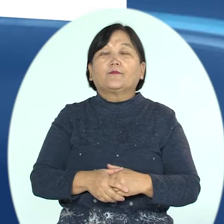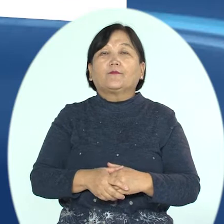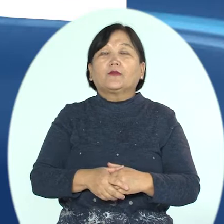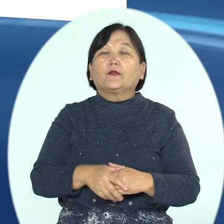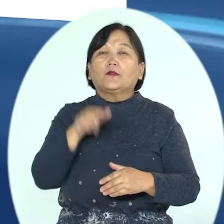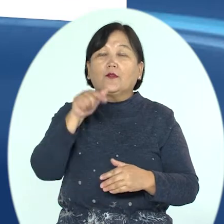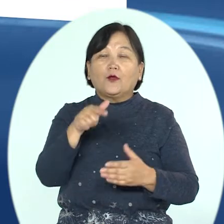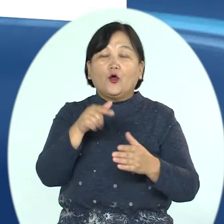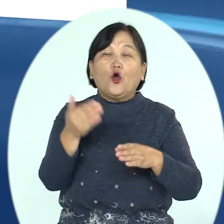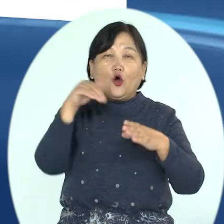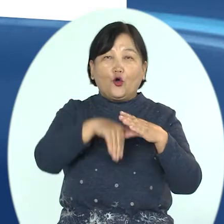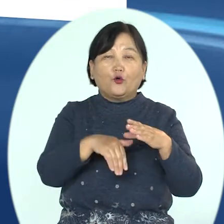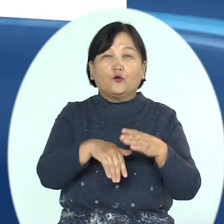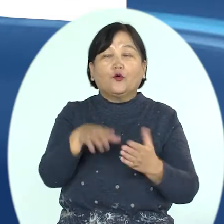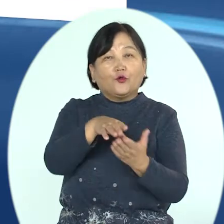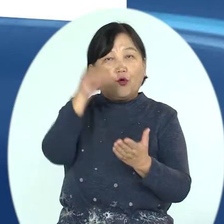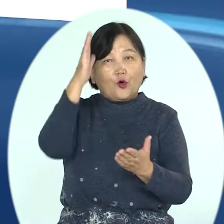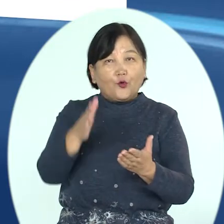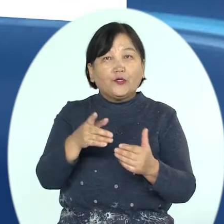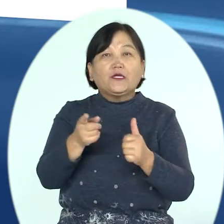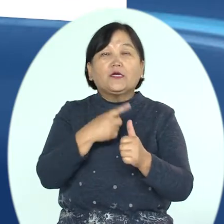шаардлагыг хангасан оюутан бол эцэг эхийнхээ